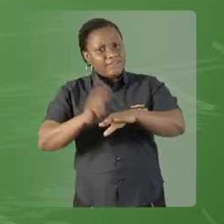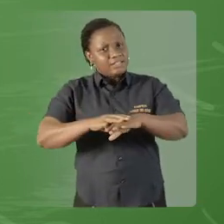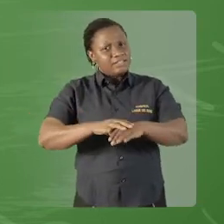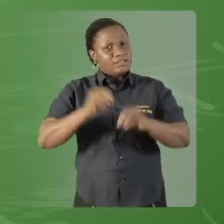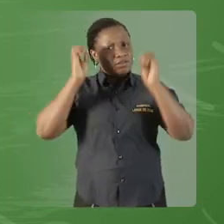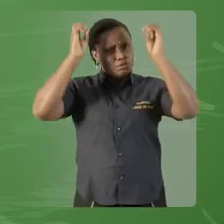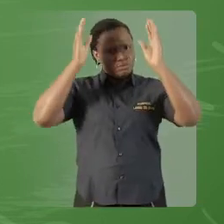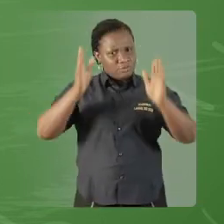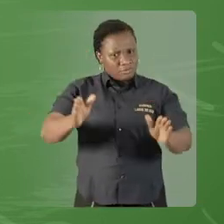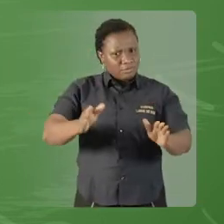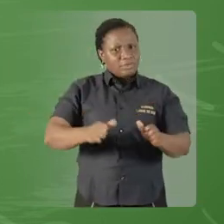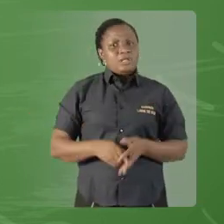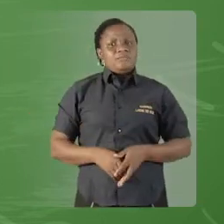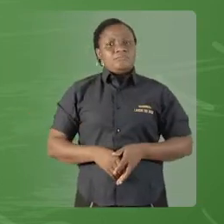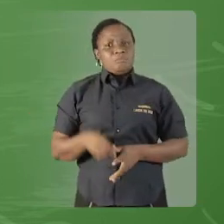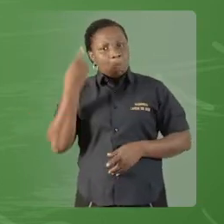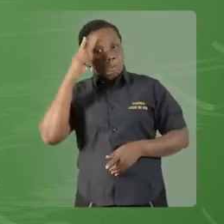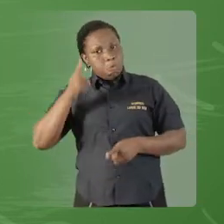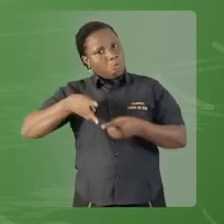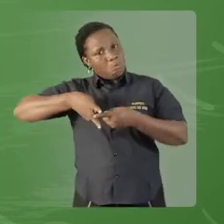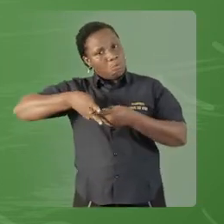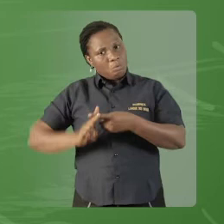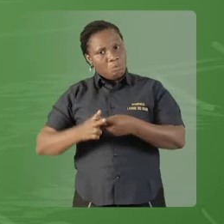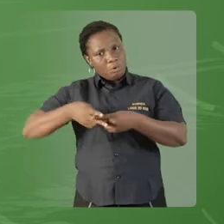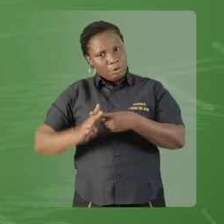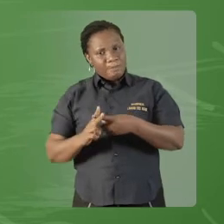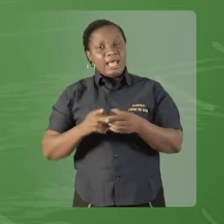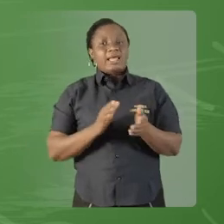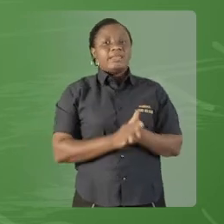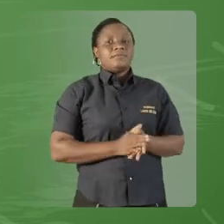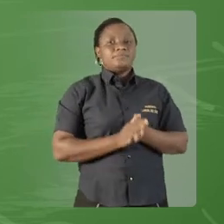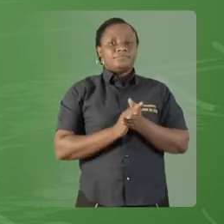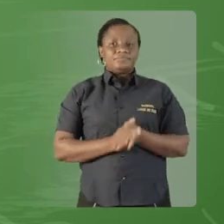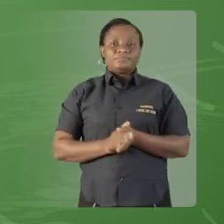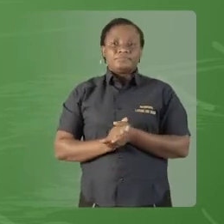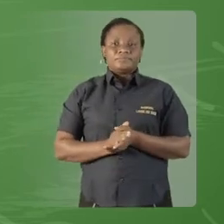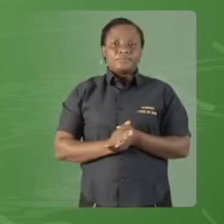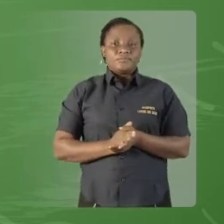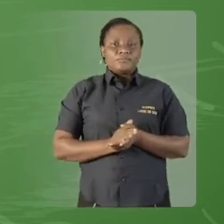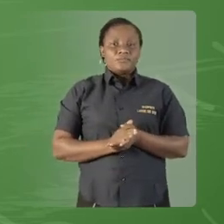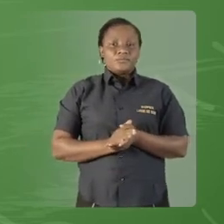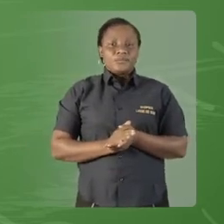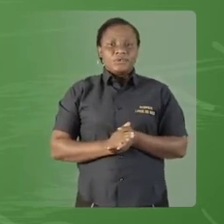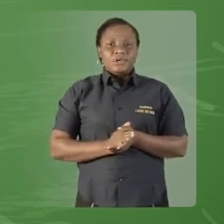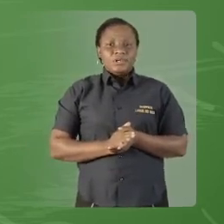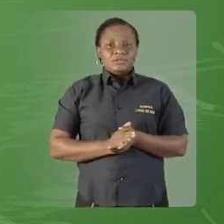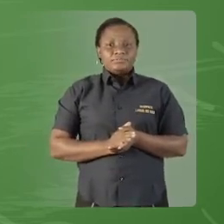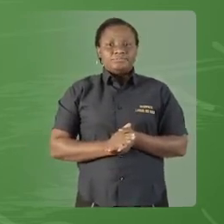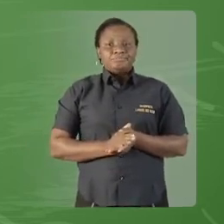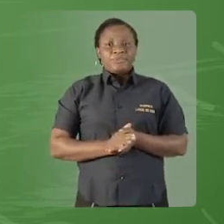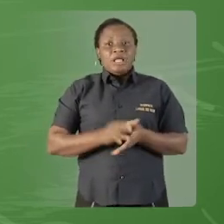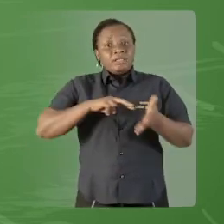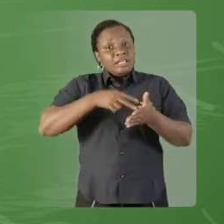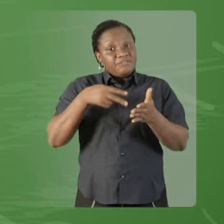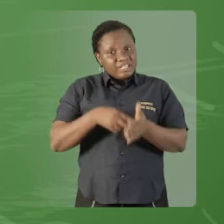cela à votre maître afin que ce robinet soit réparé. Maintenant que nous avons défini ce